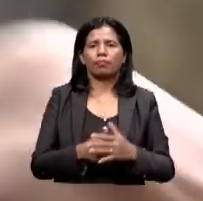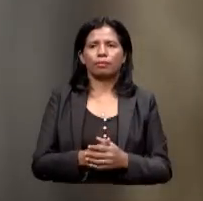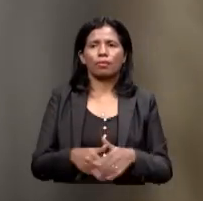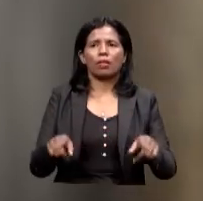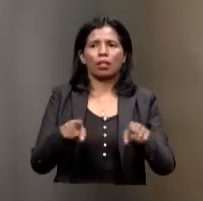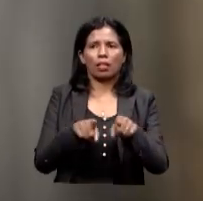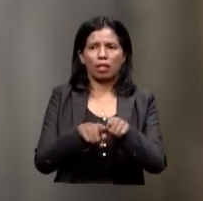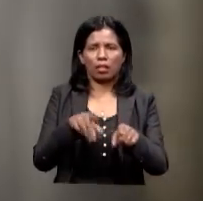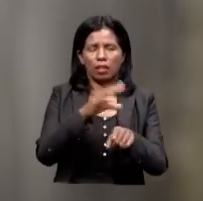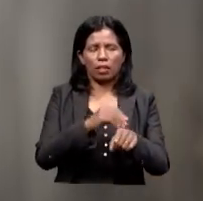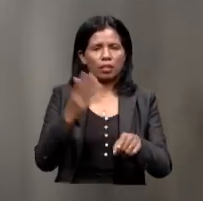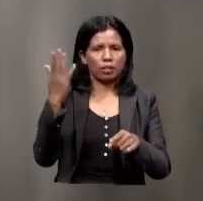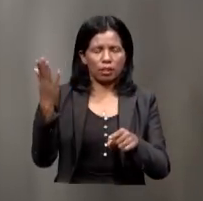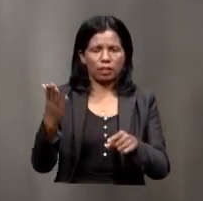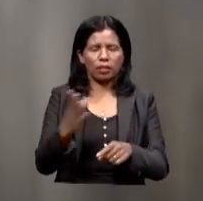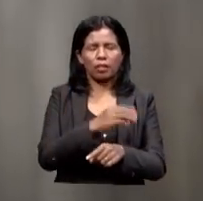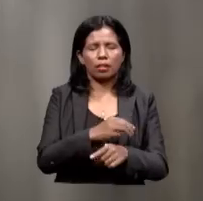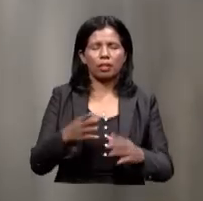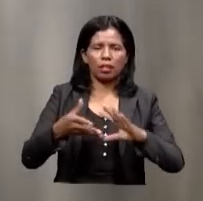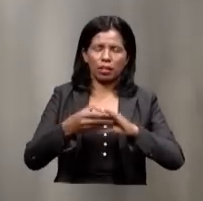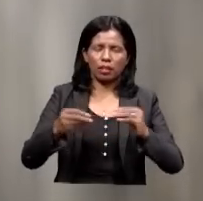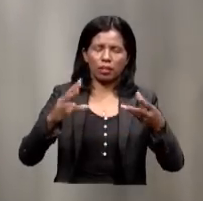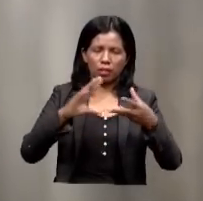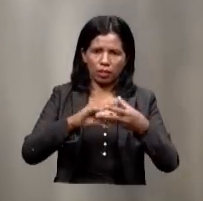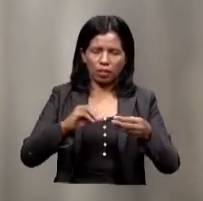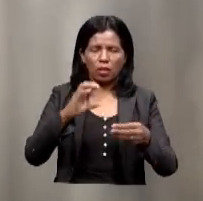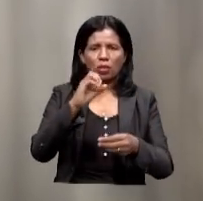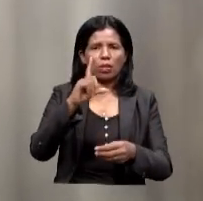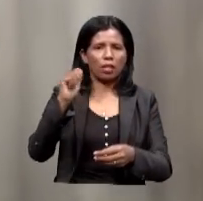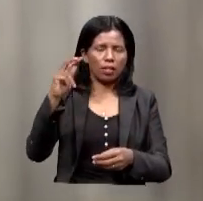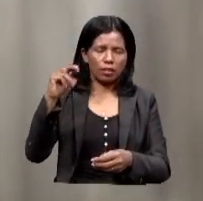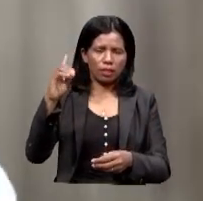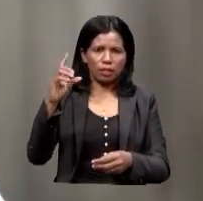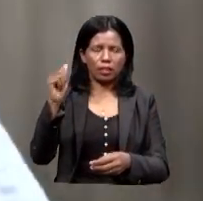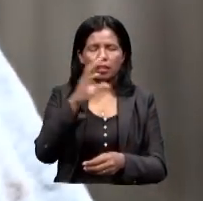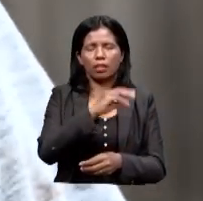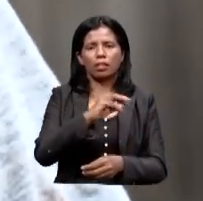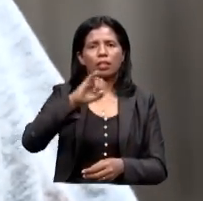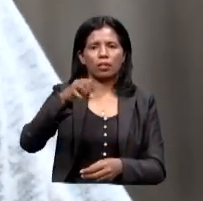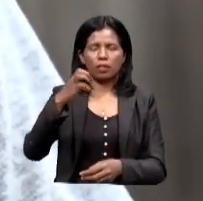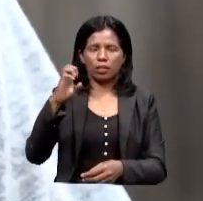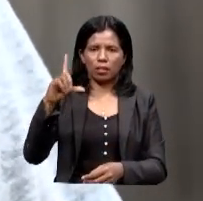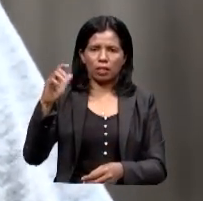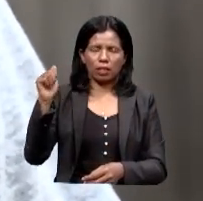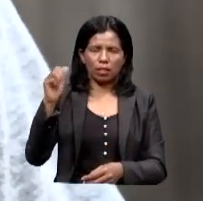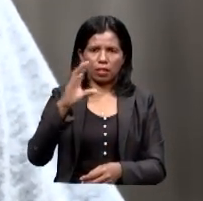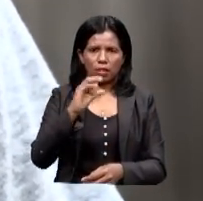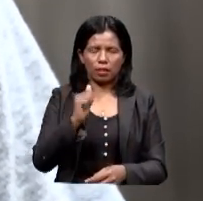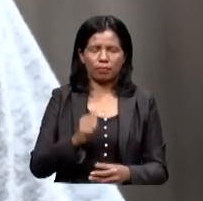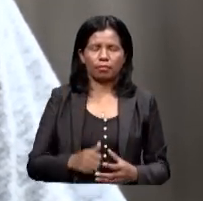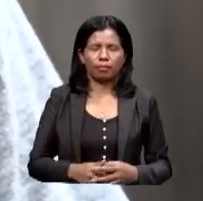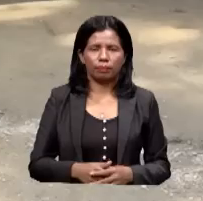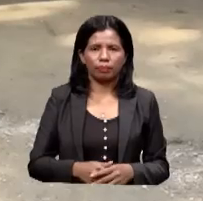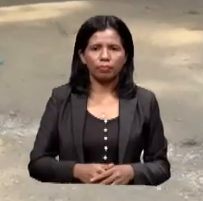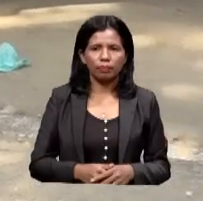Hanesa acontece hela e a história moris Orlandino Marques dos Santos Rosélia dos Santos Niang.